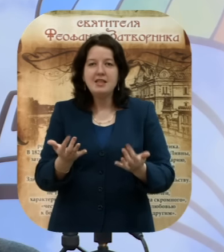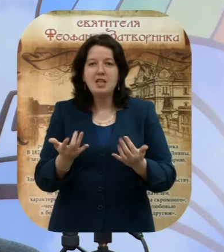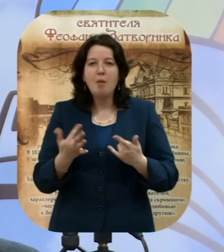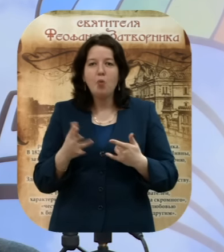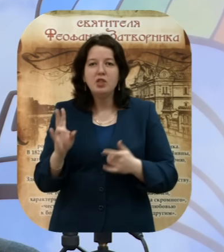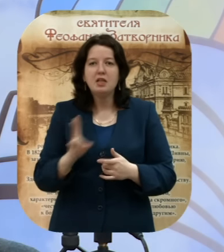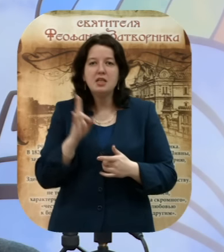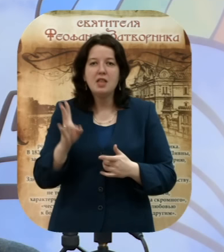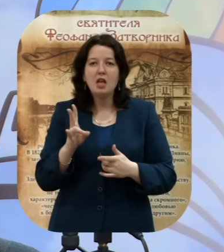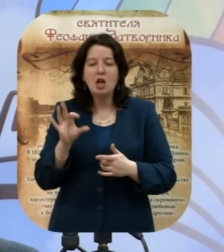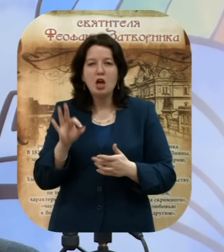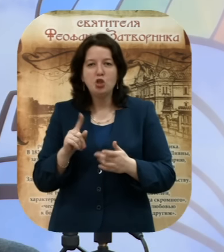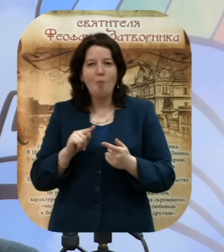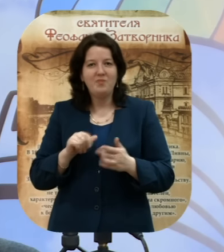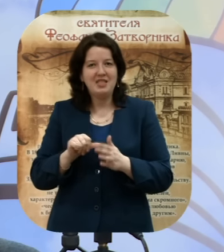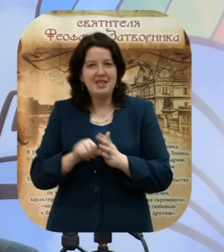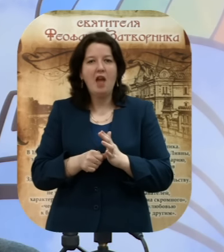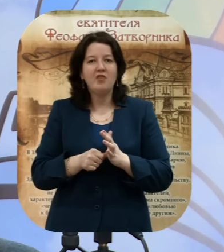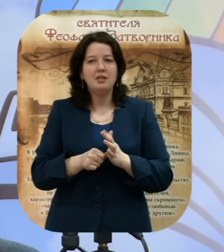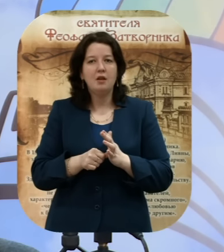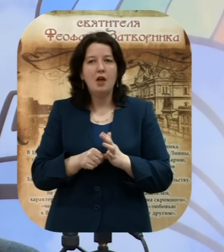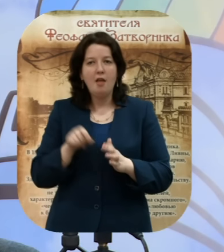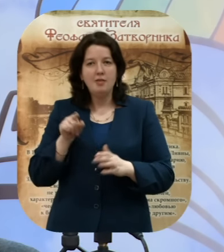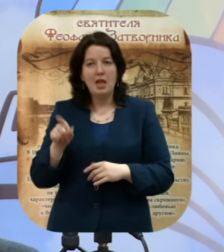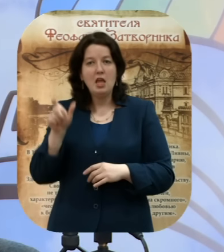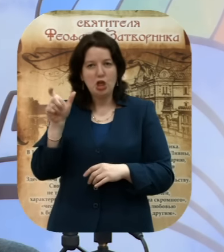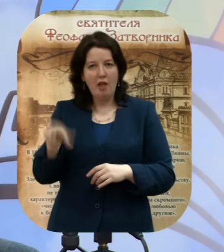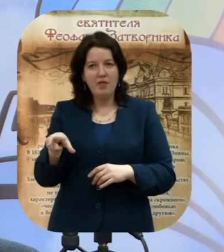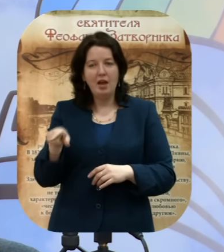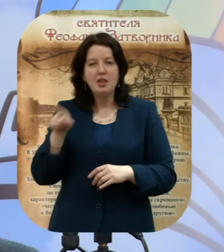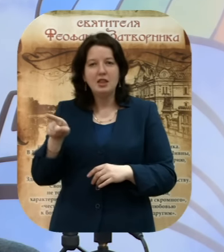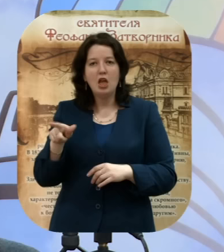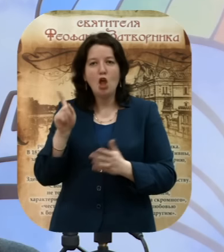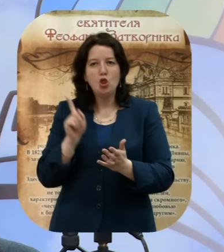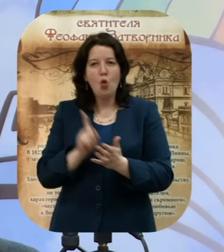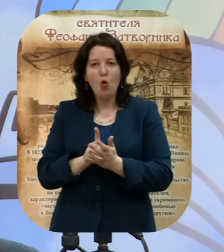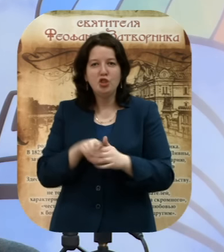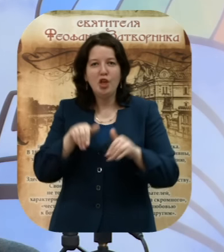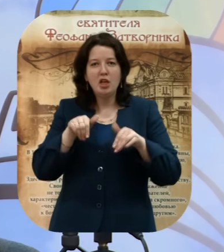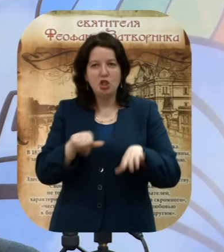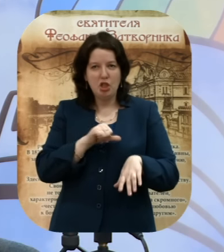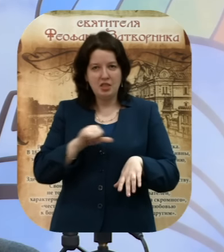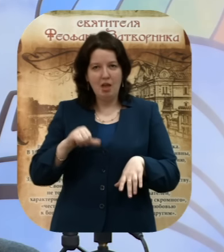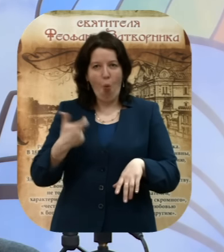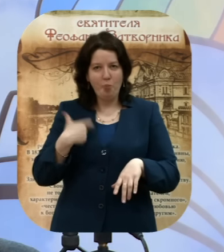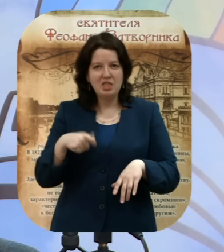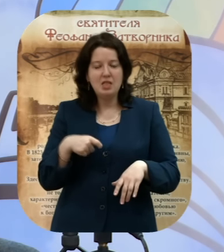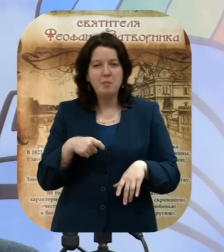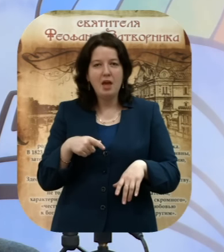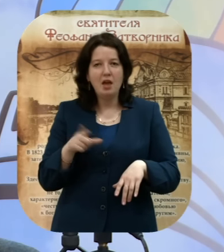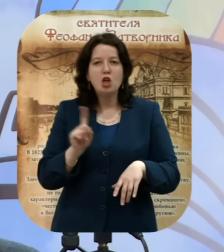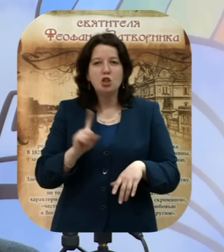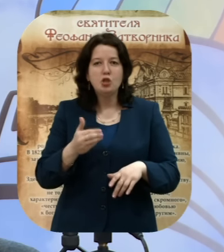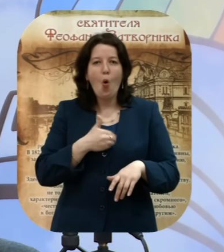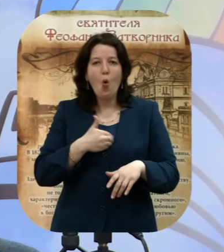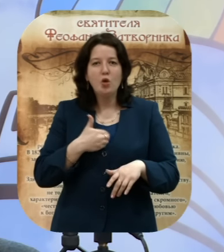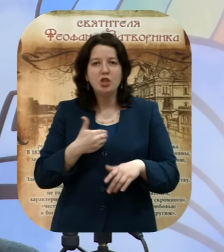настаивает. Ты должен, человек, ты, решить в самом себе, чему ты